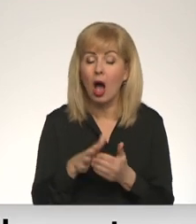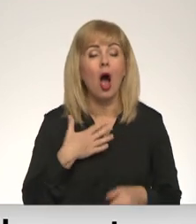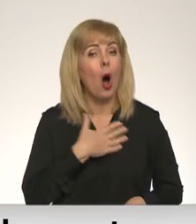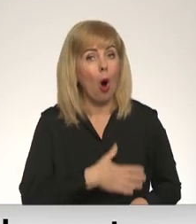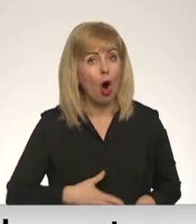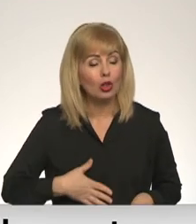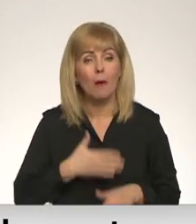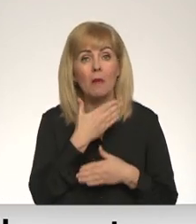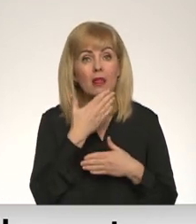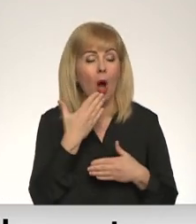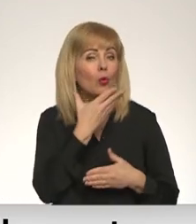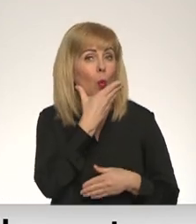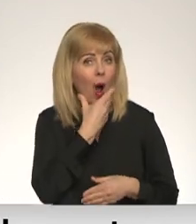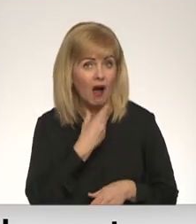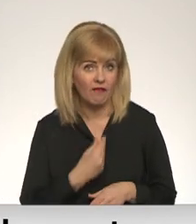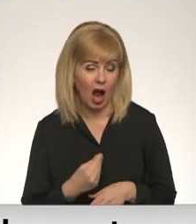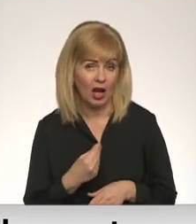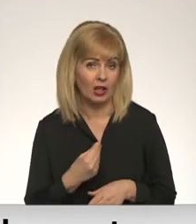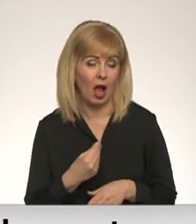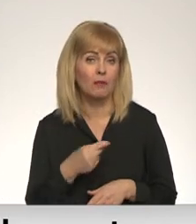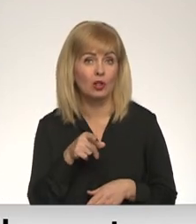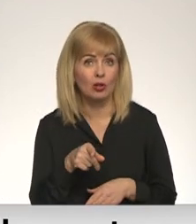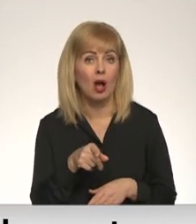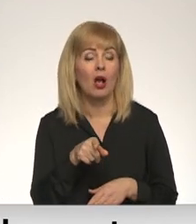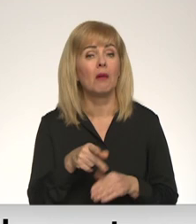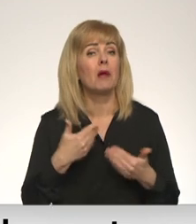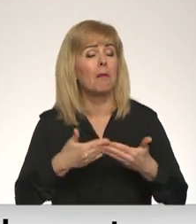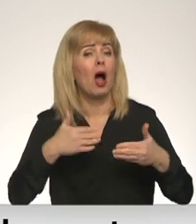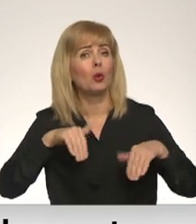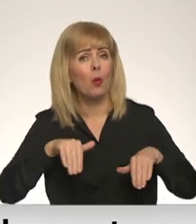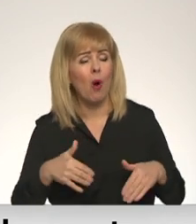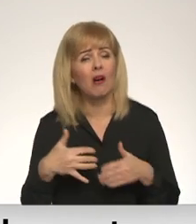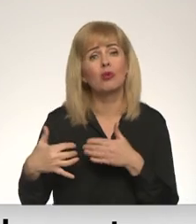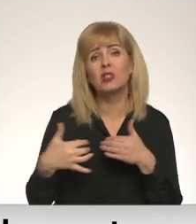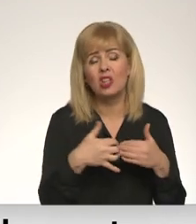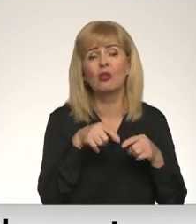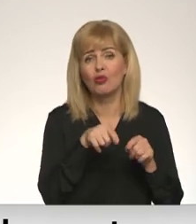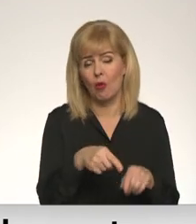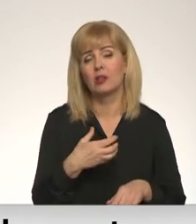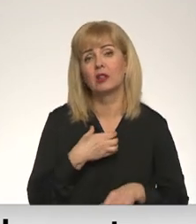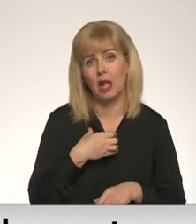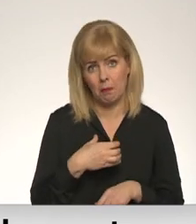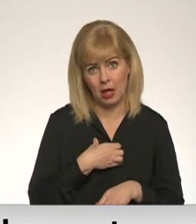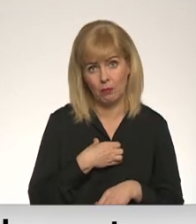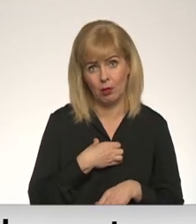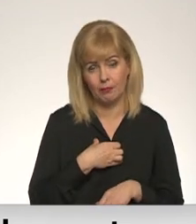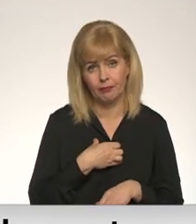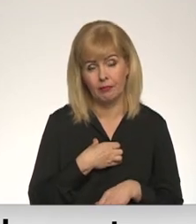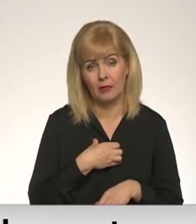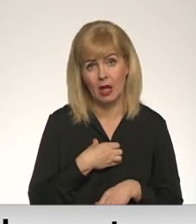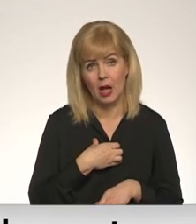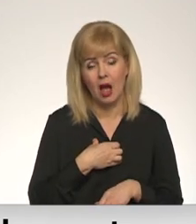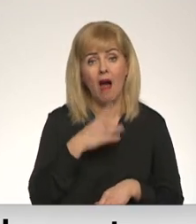organizms nav tik novaināts, kad viņš noguris jau cinoties ar šo slimību.